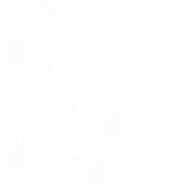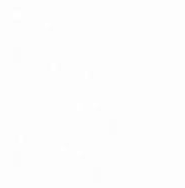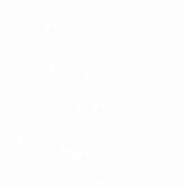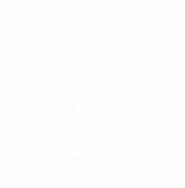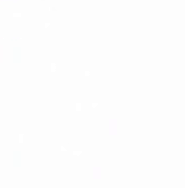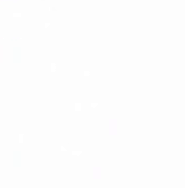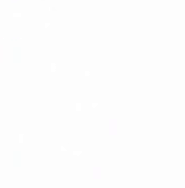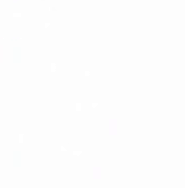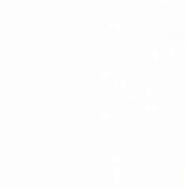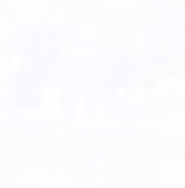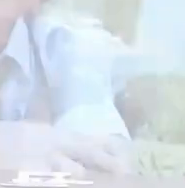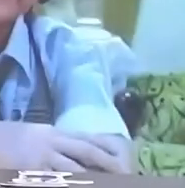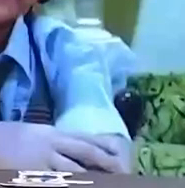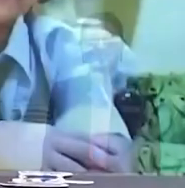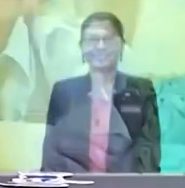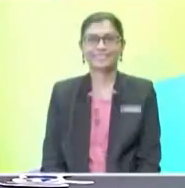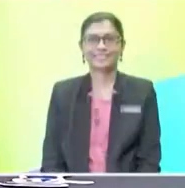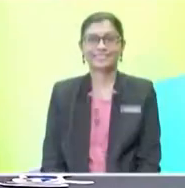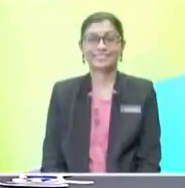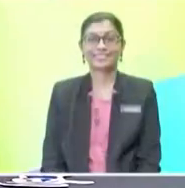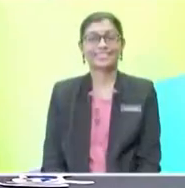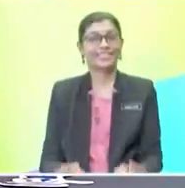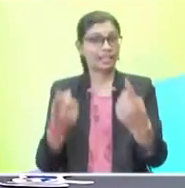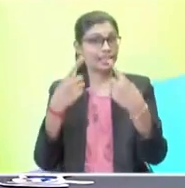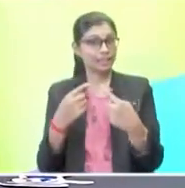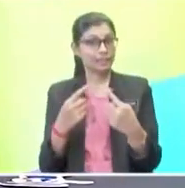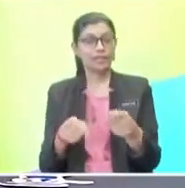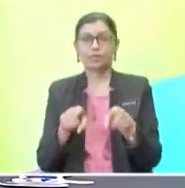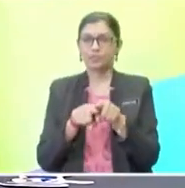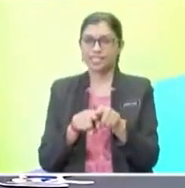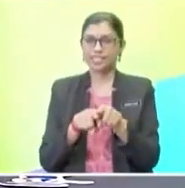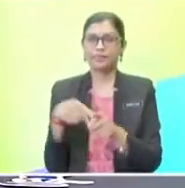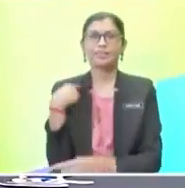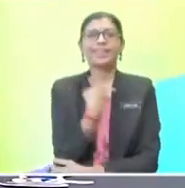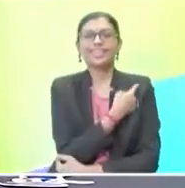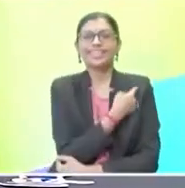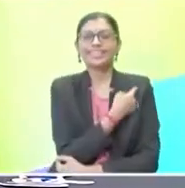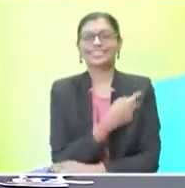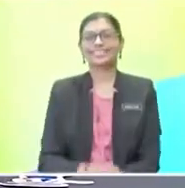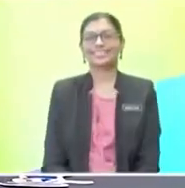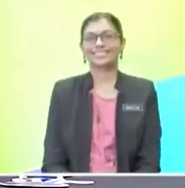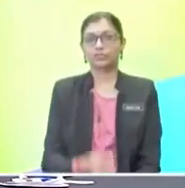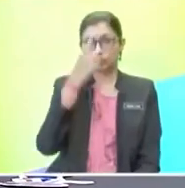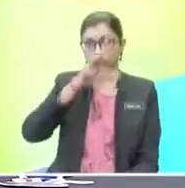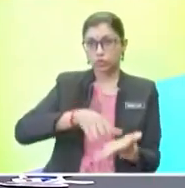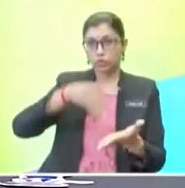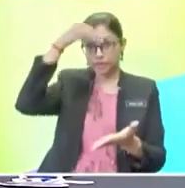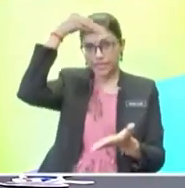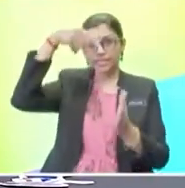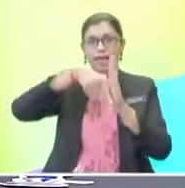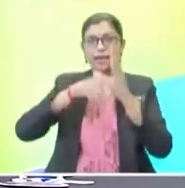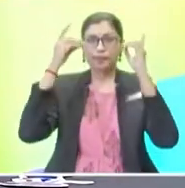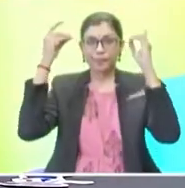TV KPM. Kembali bersama Ria dalam Didik TV KPM. Hari ini kita dalam slot tahap 1 bagi mata